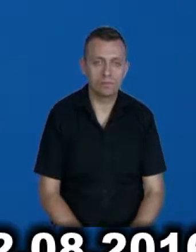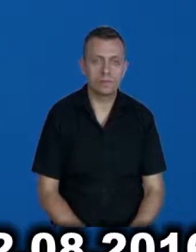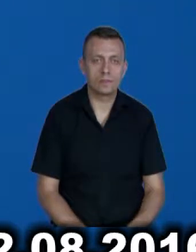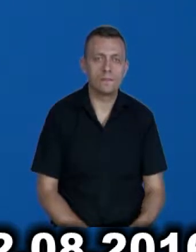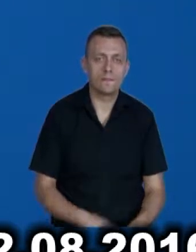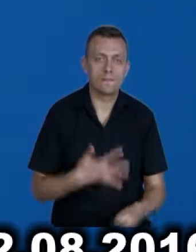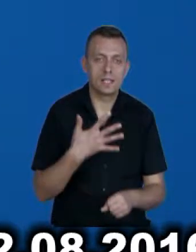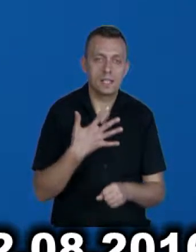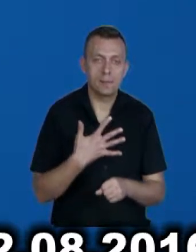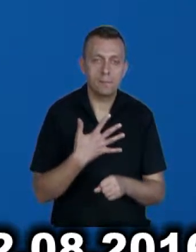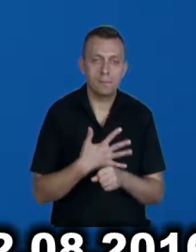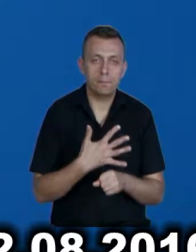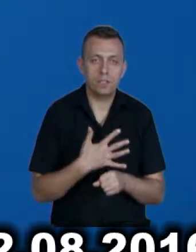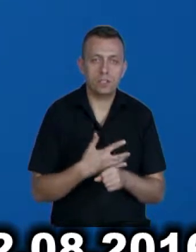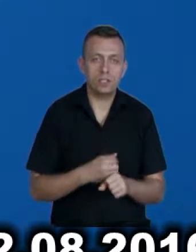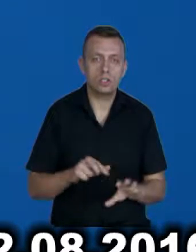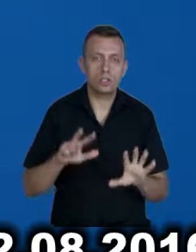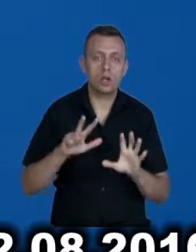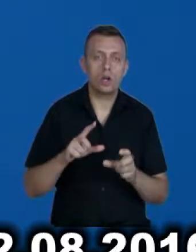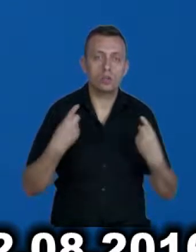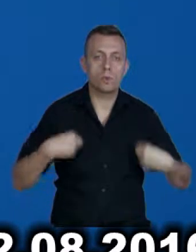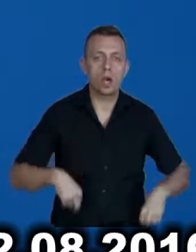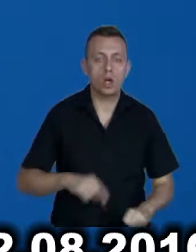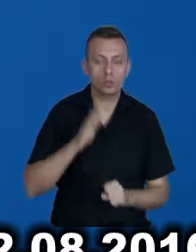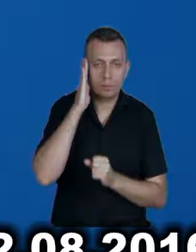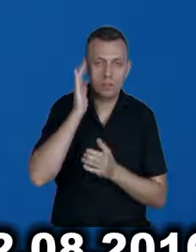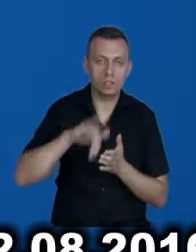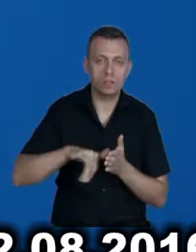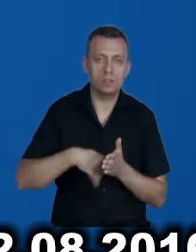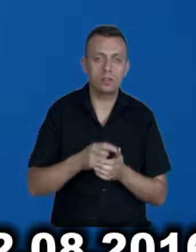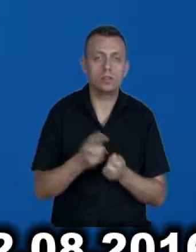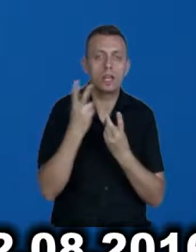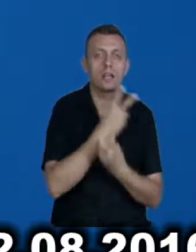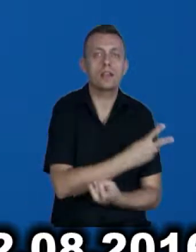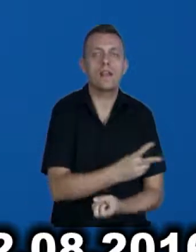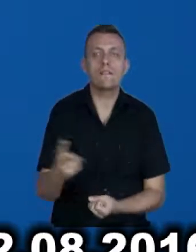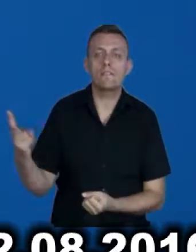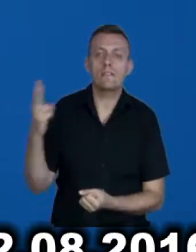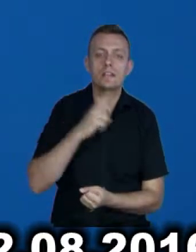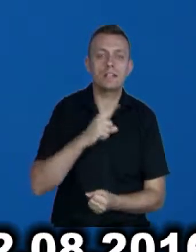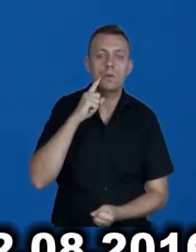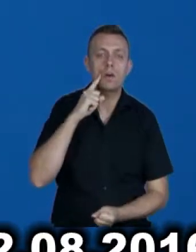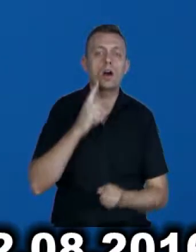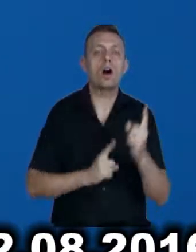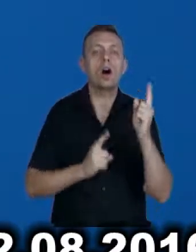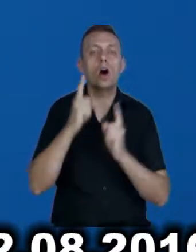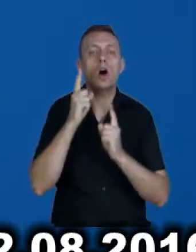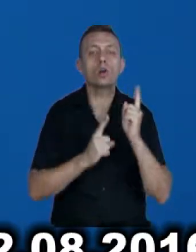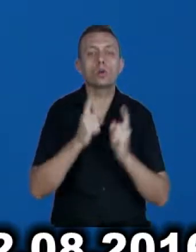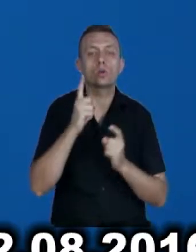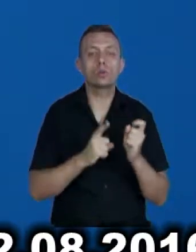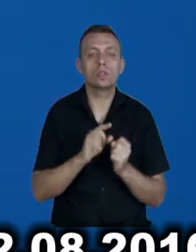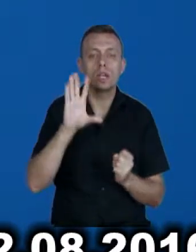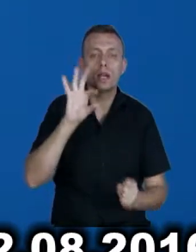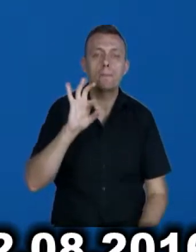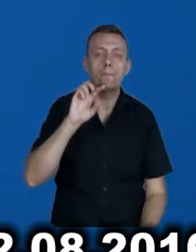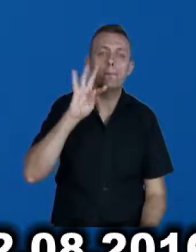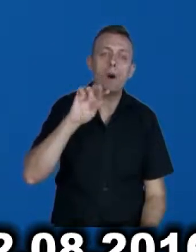Pięćdziesięcioro, ośmioro kutnian zwiedzało narodową kolekcję róż w ogrodzie botanicznym w Powsinie. Można było zobaczyć